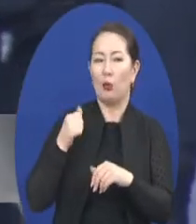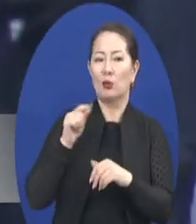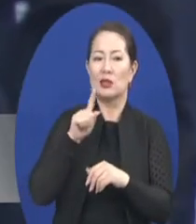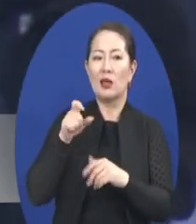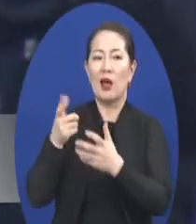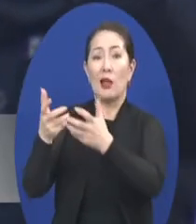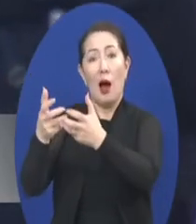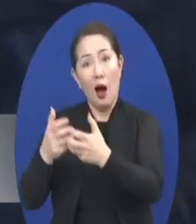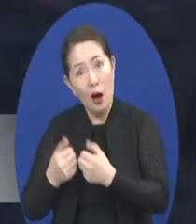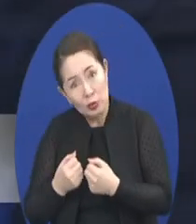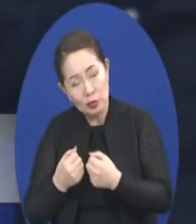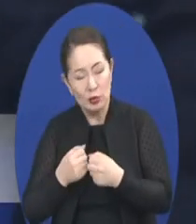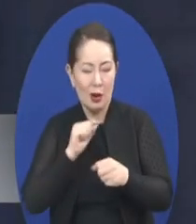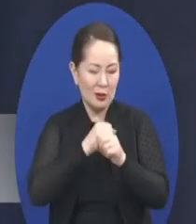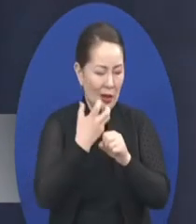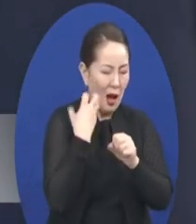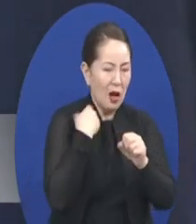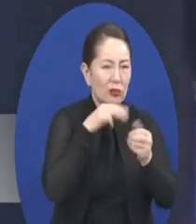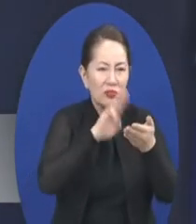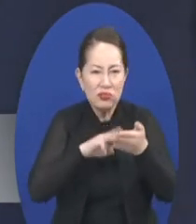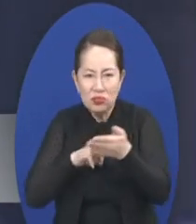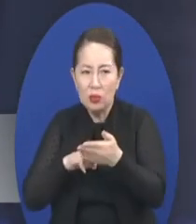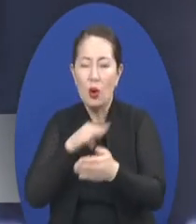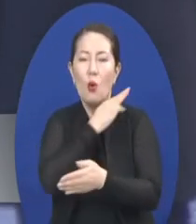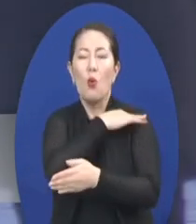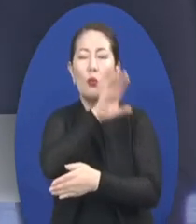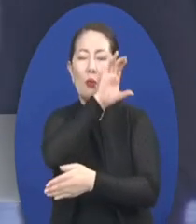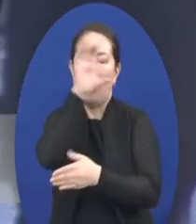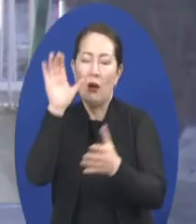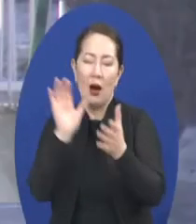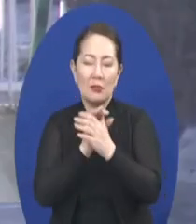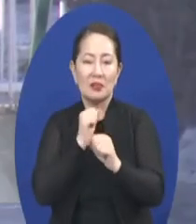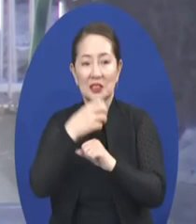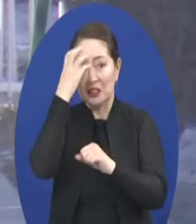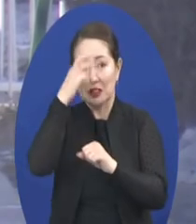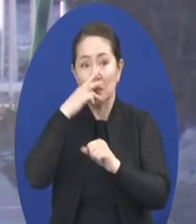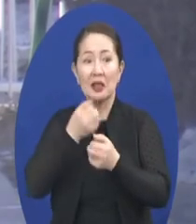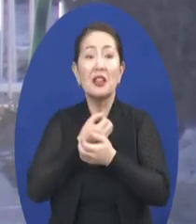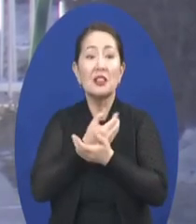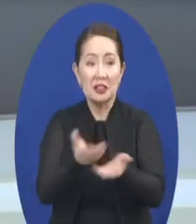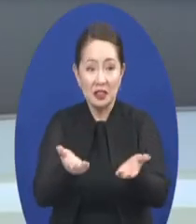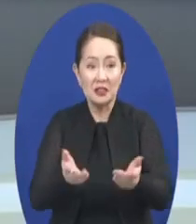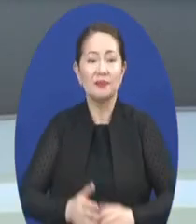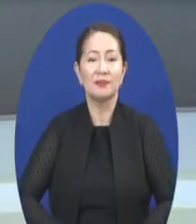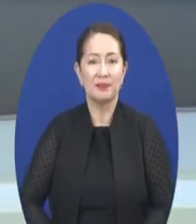хариуцлага тооцох ажлыг хууль хяналтын байгууллагатай хамтарч ажиллана гэдгийг засгийн газраас мэдгдлээ.